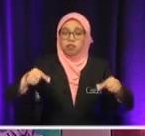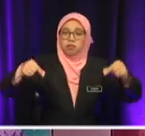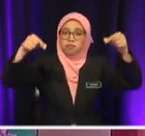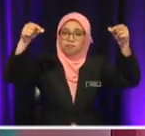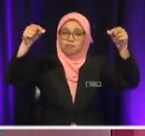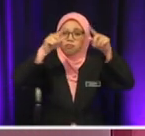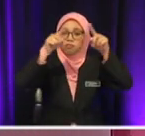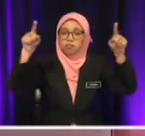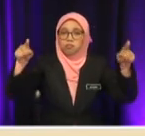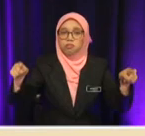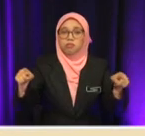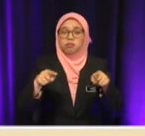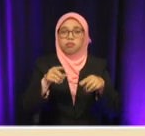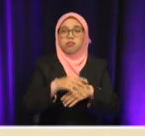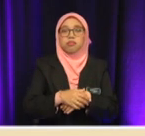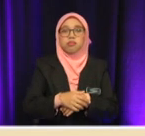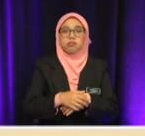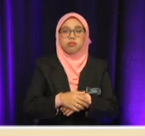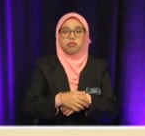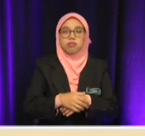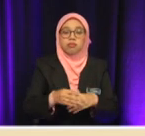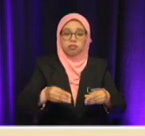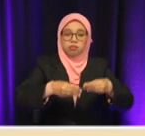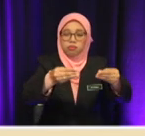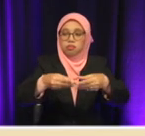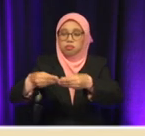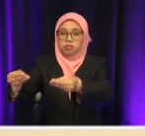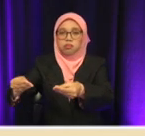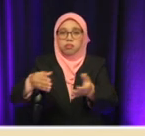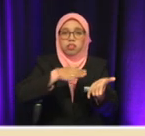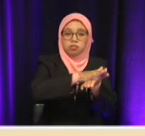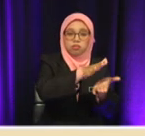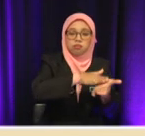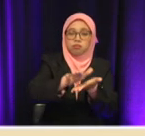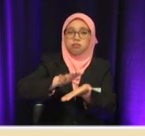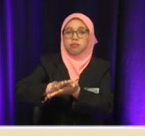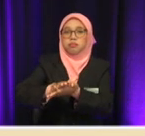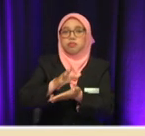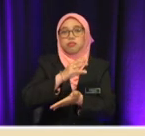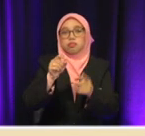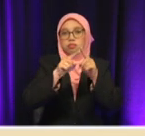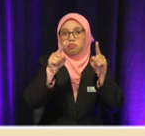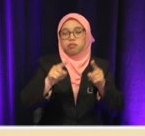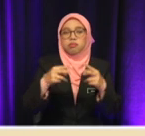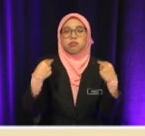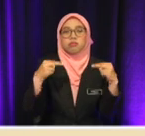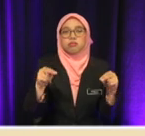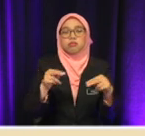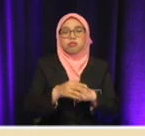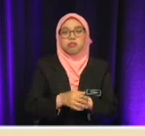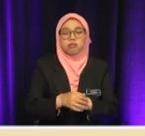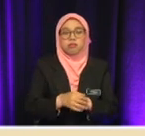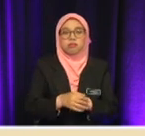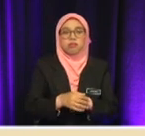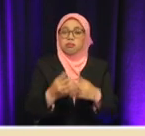mempromosikan perniagaan dengan mengedarkan kertas seperti risalah, brosur dan juga kad perniagaan. Okey, tak guna kalau dah